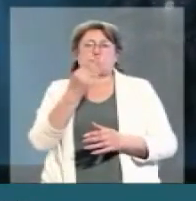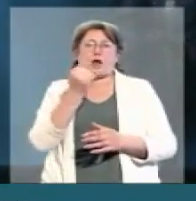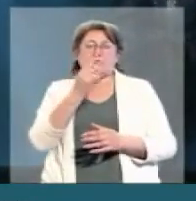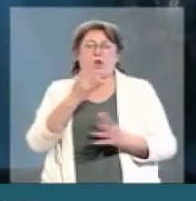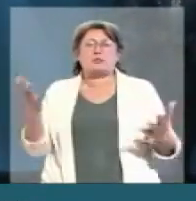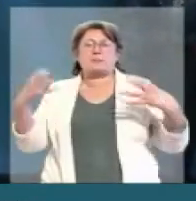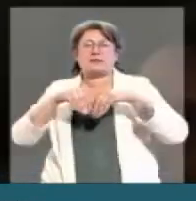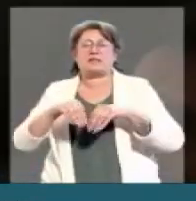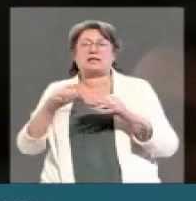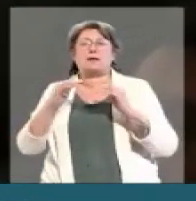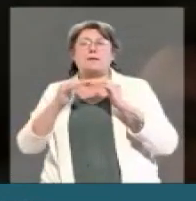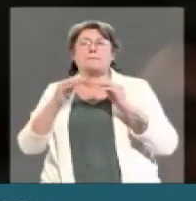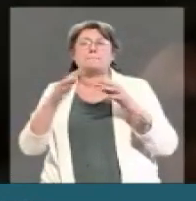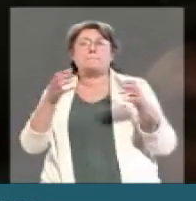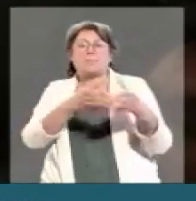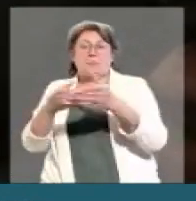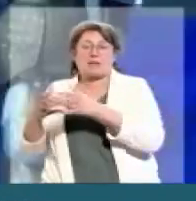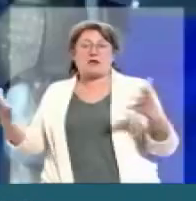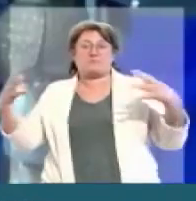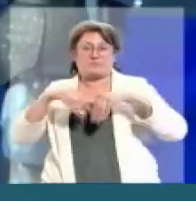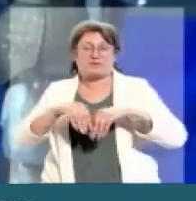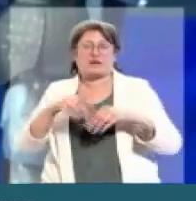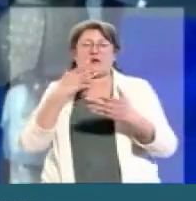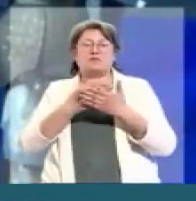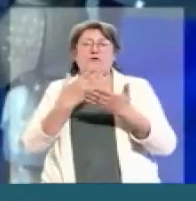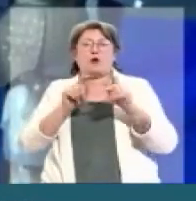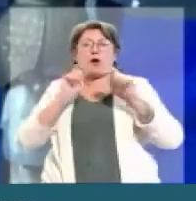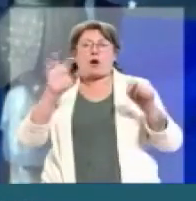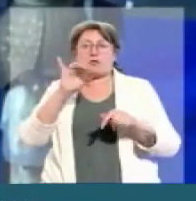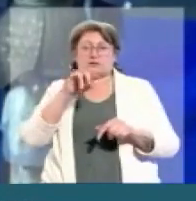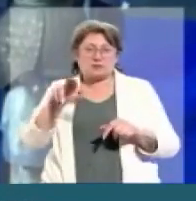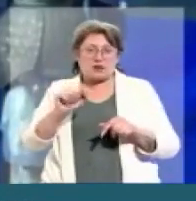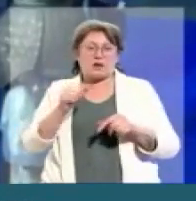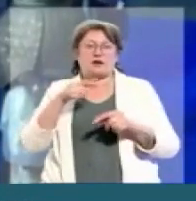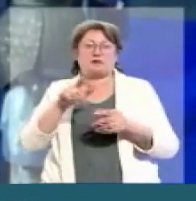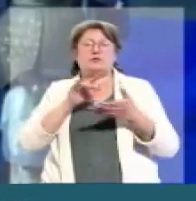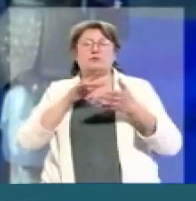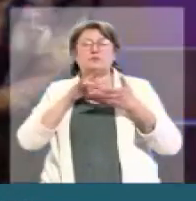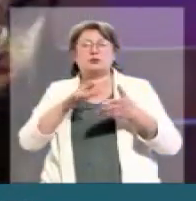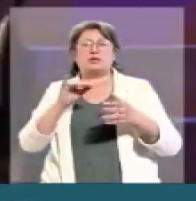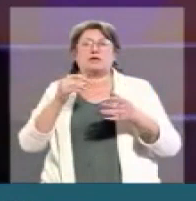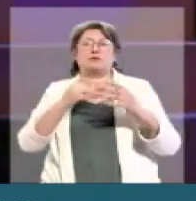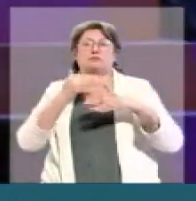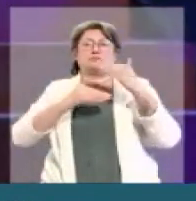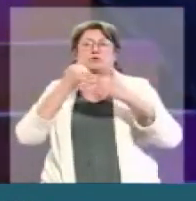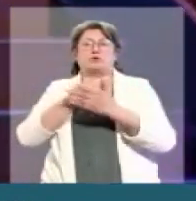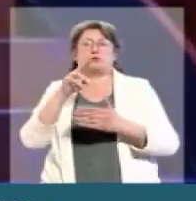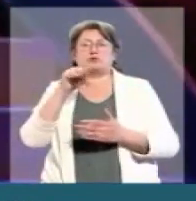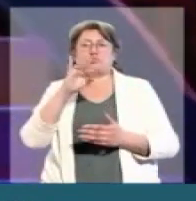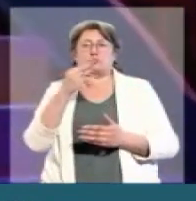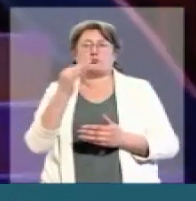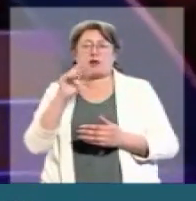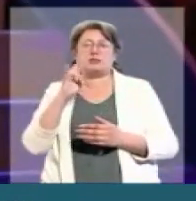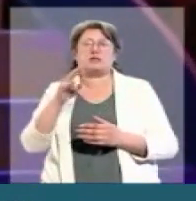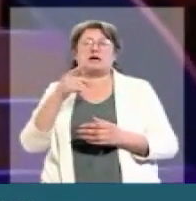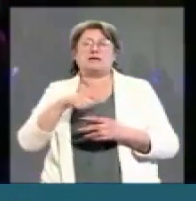племена Великой Степи в единый народ, основавшего свою орду в Улутау и возвысившегося до титула Жоши Хана,